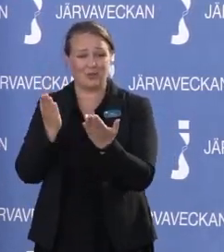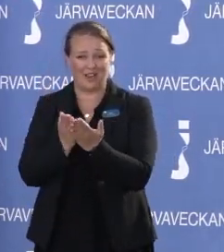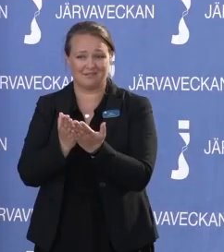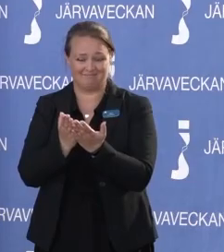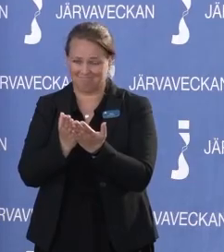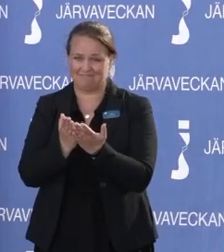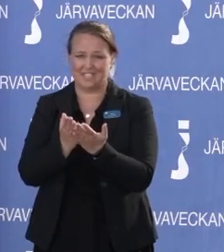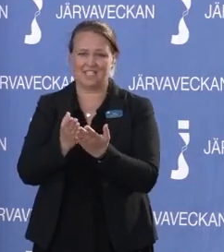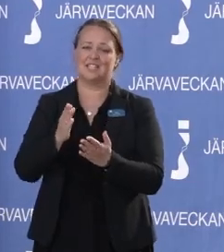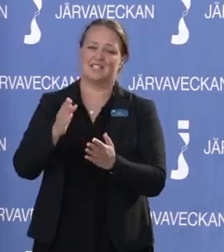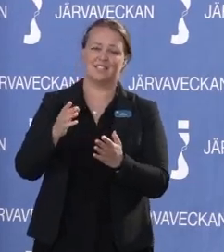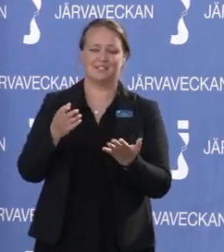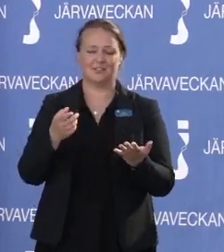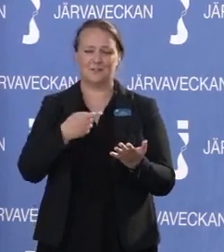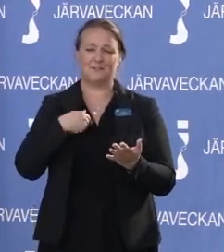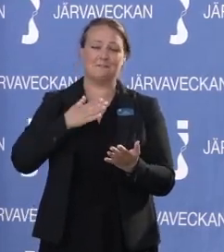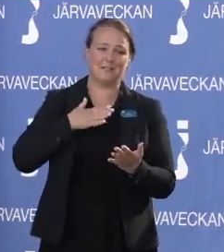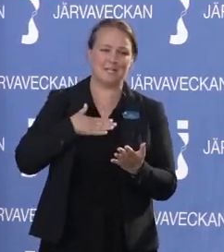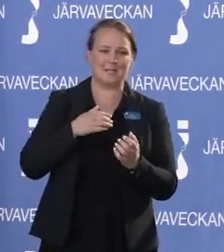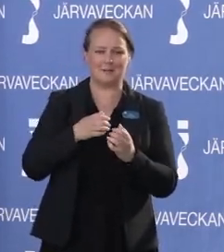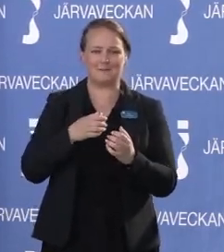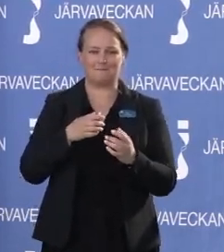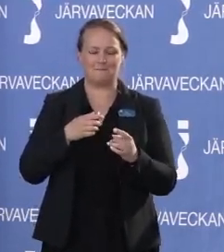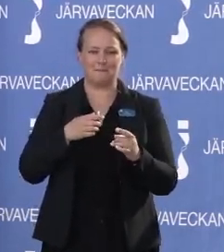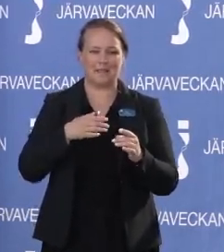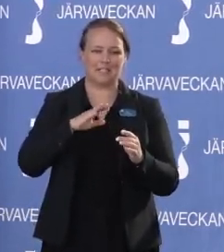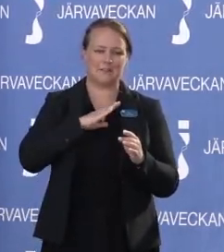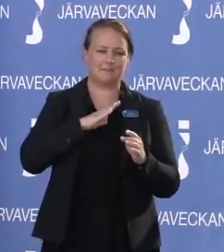finns mer sug än efterfrågan, vill jag påstå. Tror du? Jag tror... Eller vad säger jag?